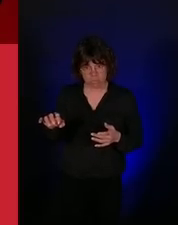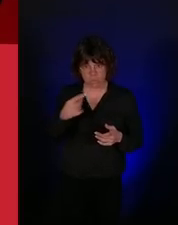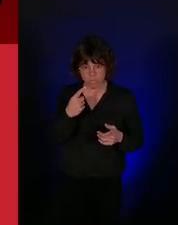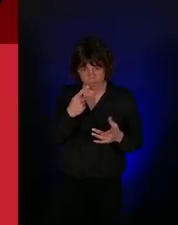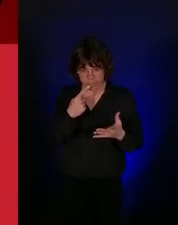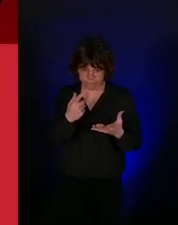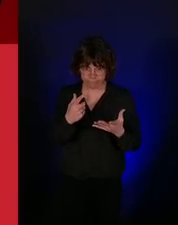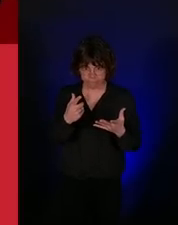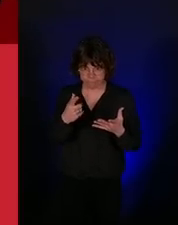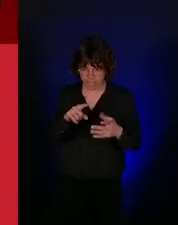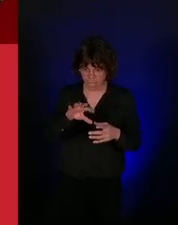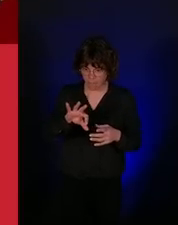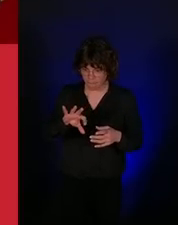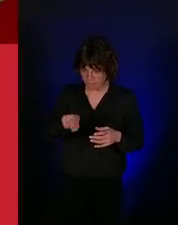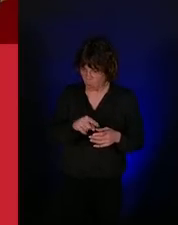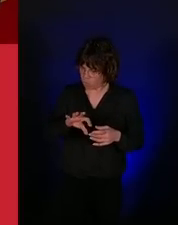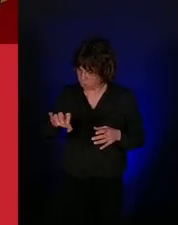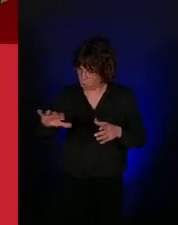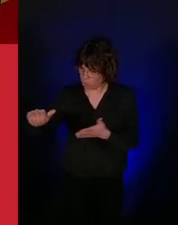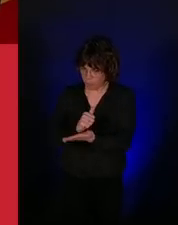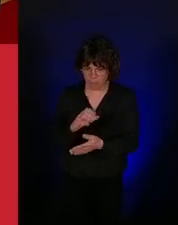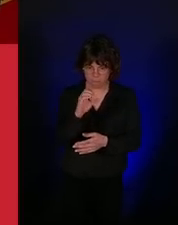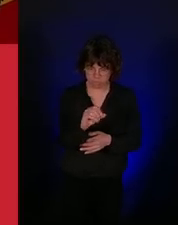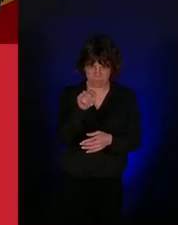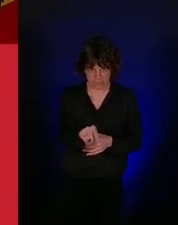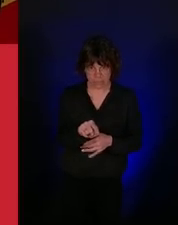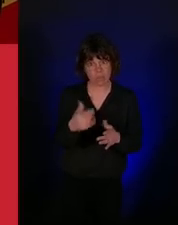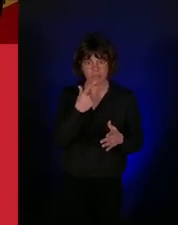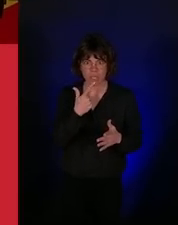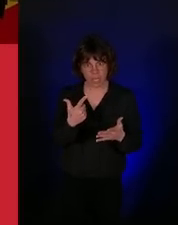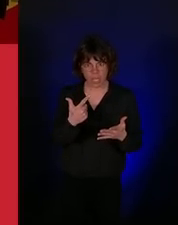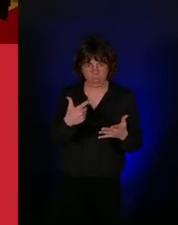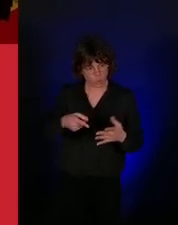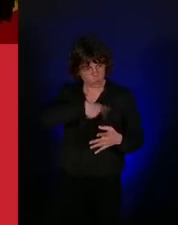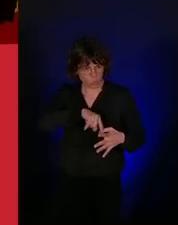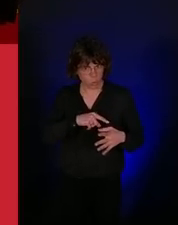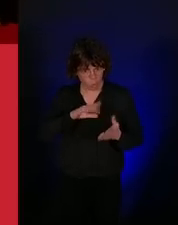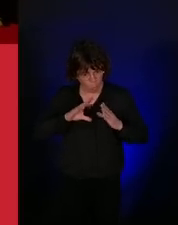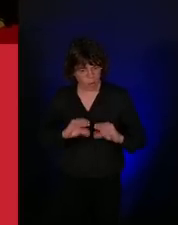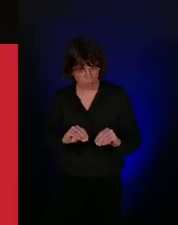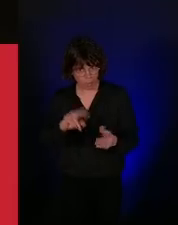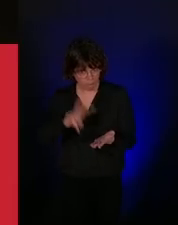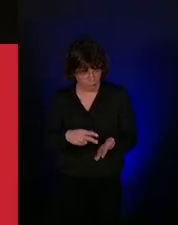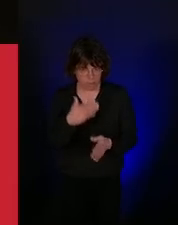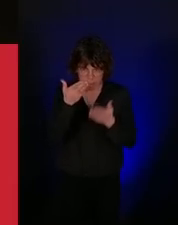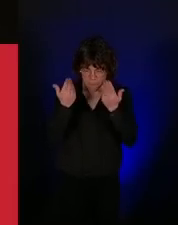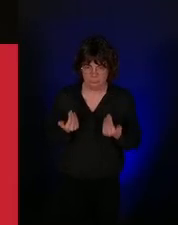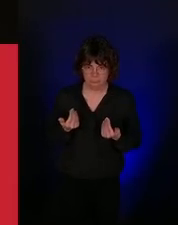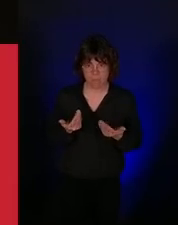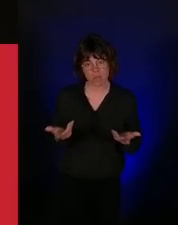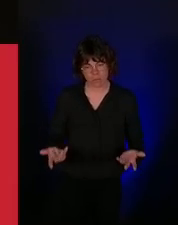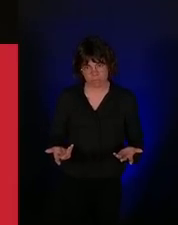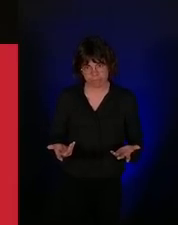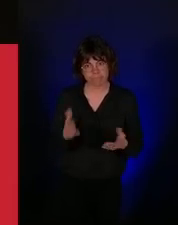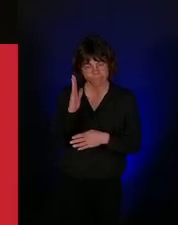arrondis et au final une mauvaise photographie de nos états de force. Il y a aussi